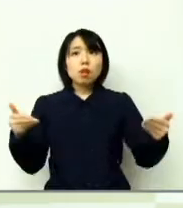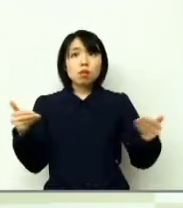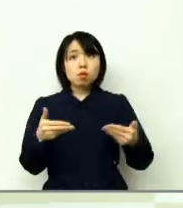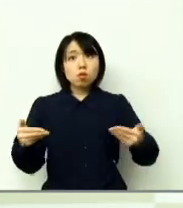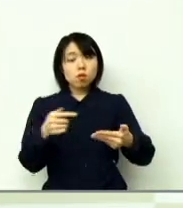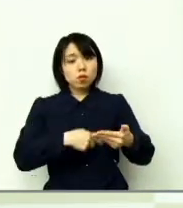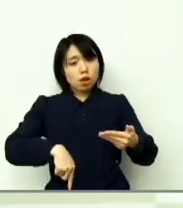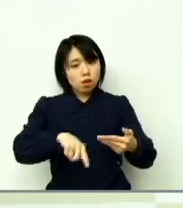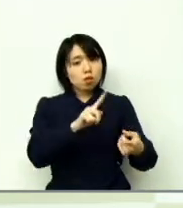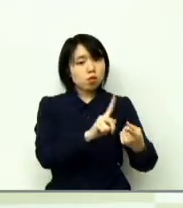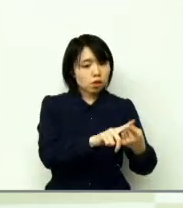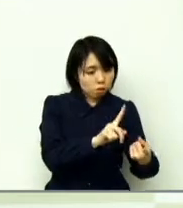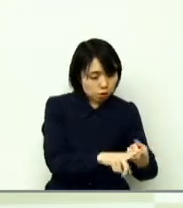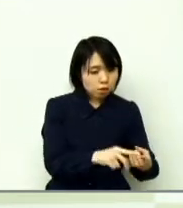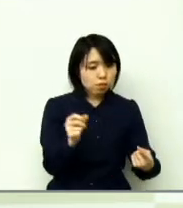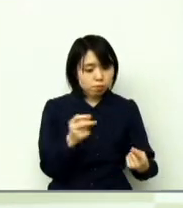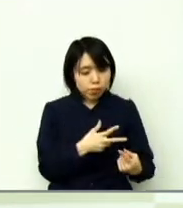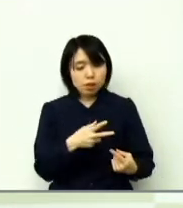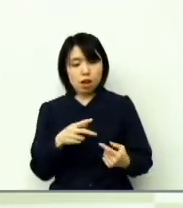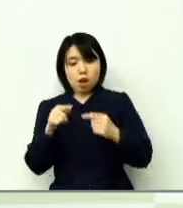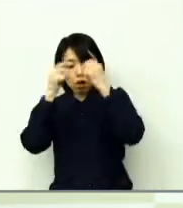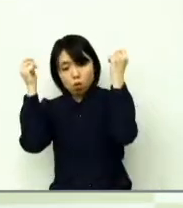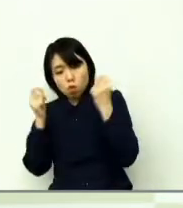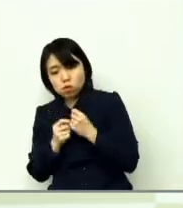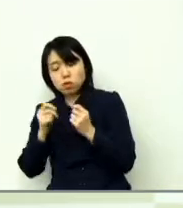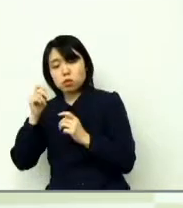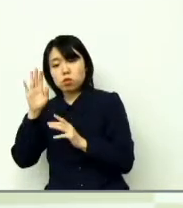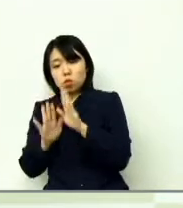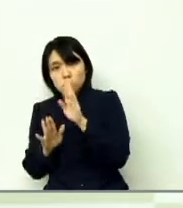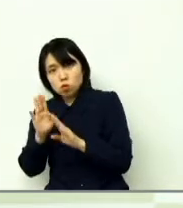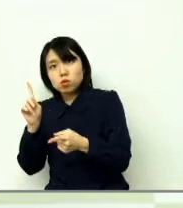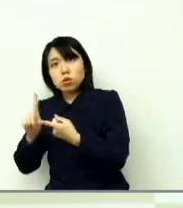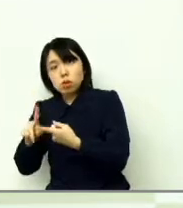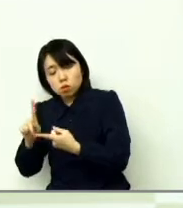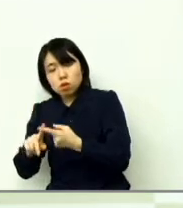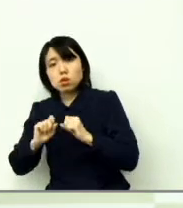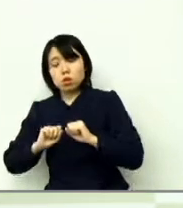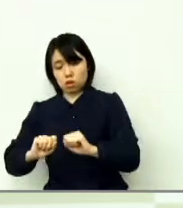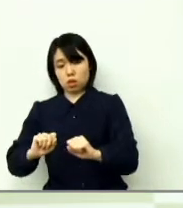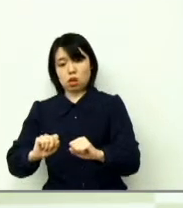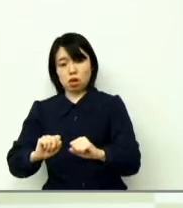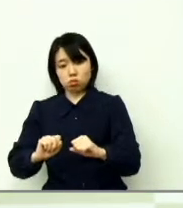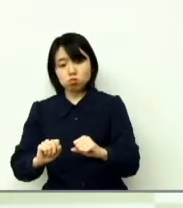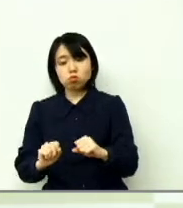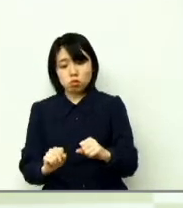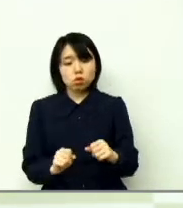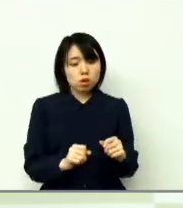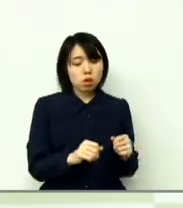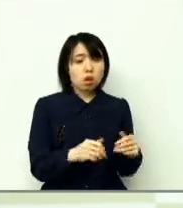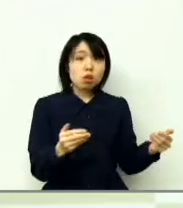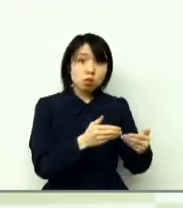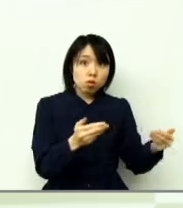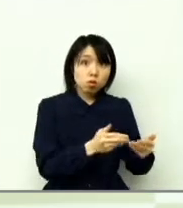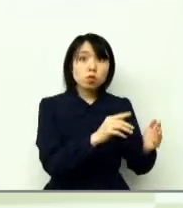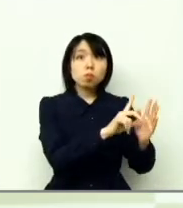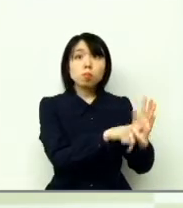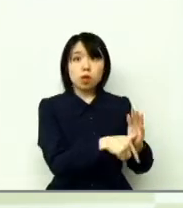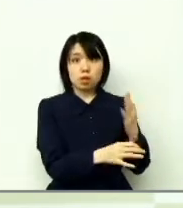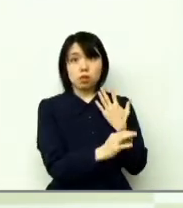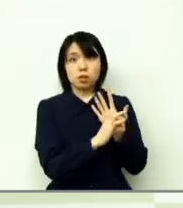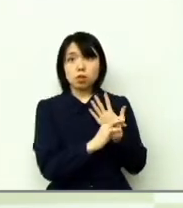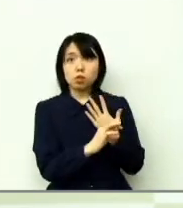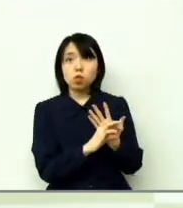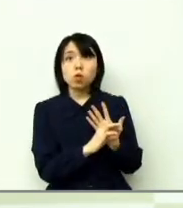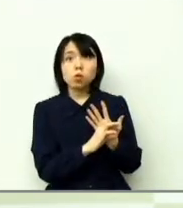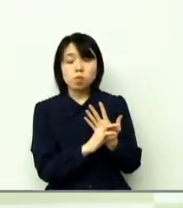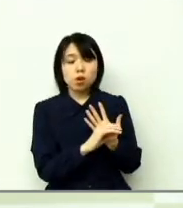という2つの視点があると思っています。例えば業務によってということであるとすればですね、まあ、分かりやすいところで言うと、例えば、まあ、